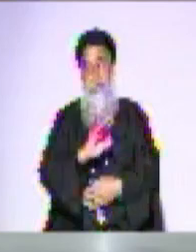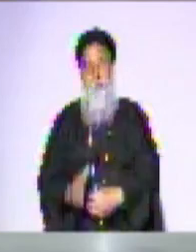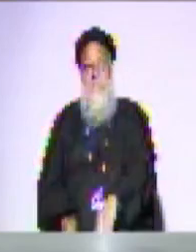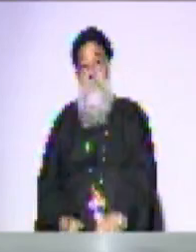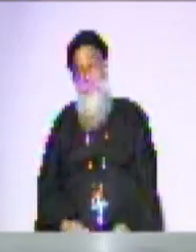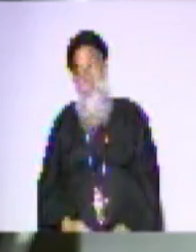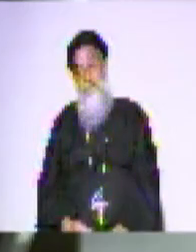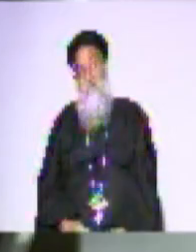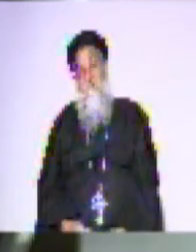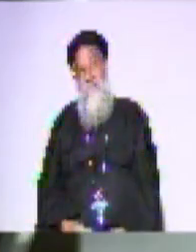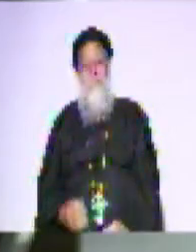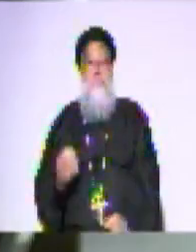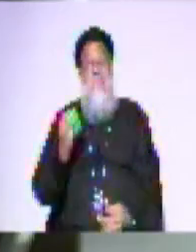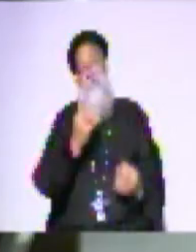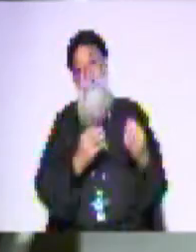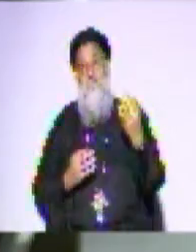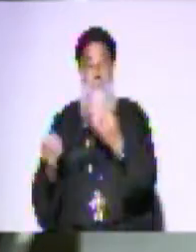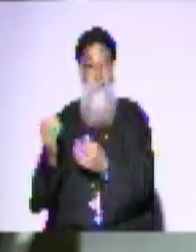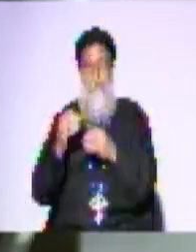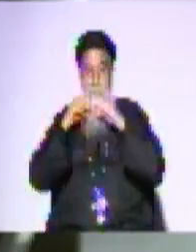فأصبح عدو معلن.